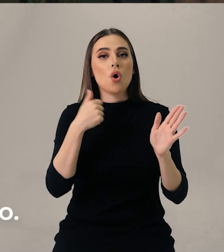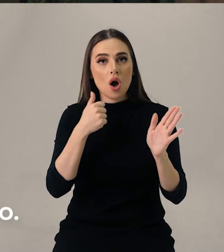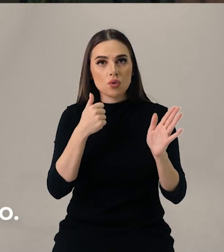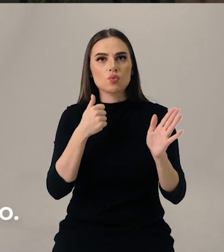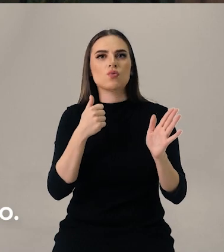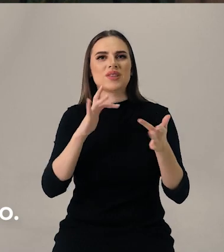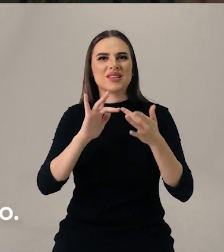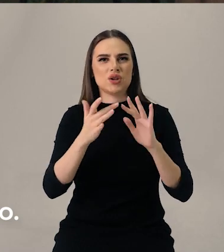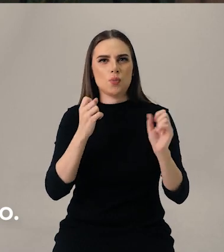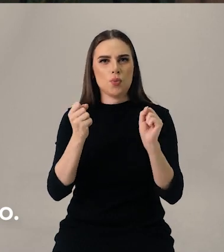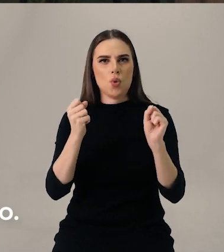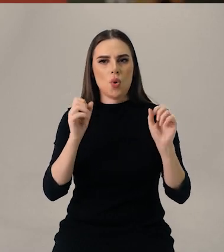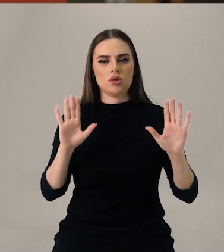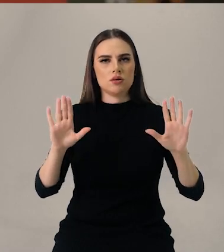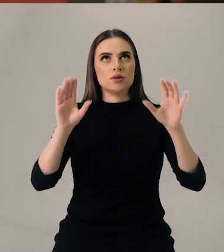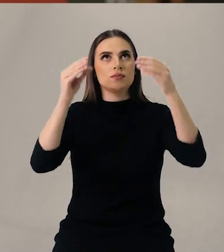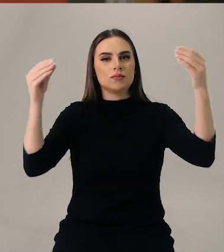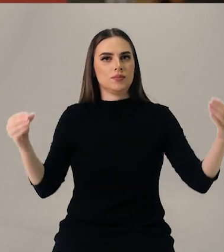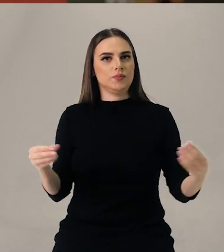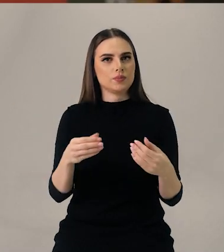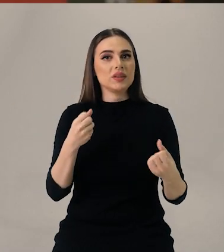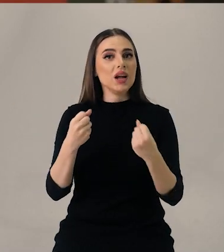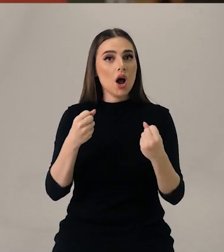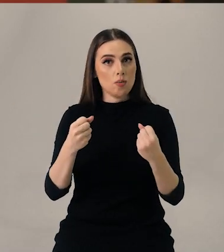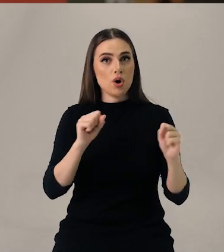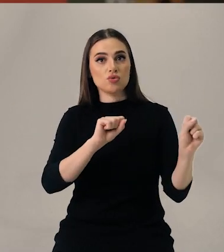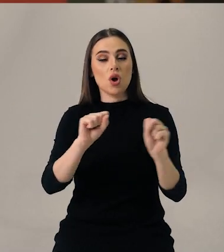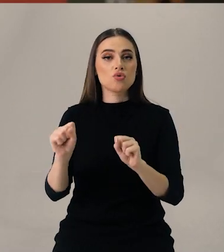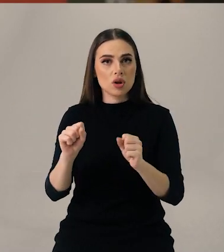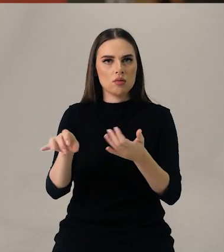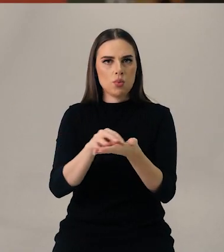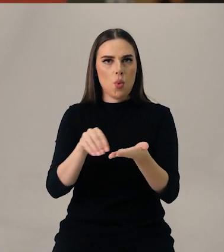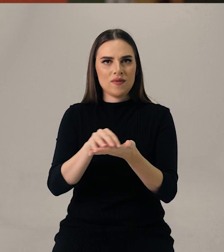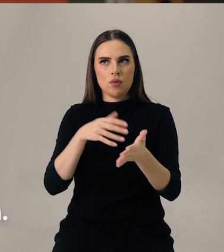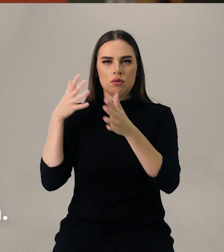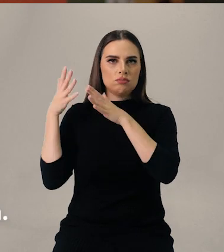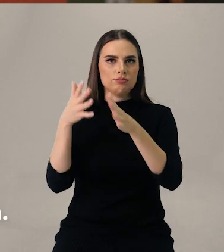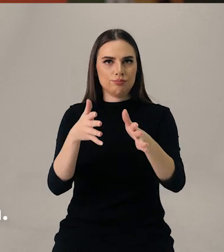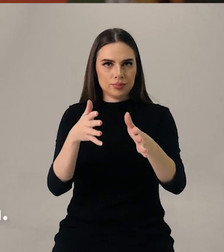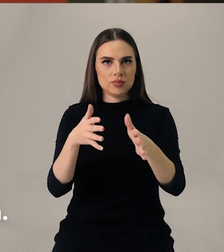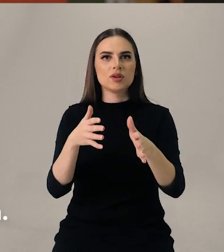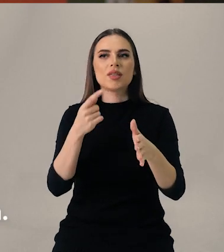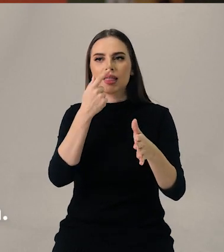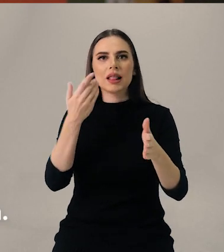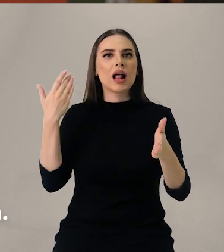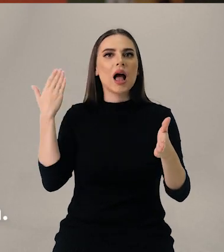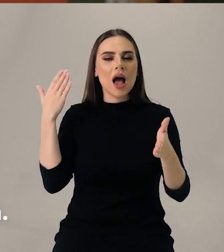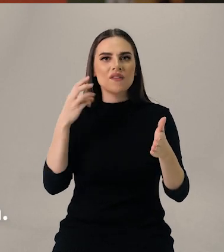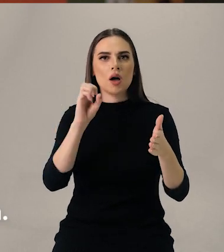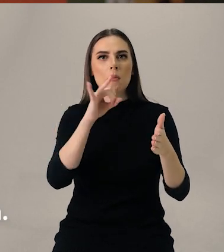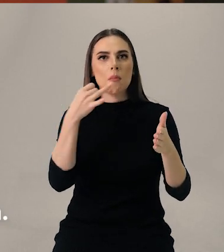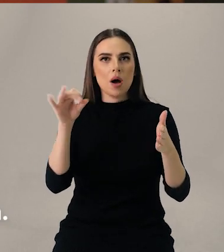под плотное стекло. Крепкая защита, увы, не спасла картину от повторного нападения. Оно произошло совсем недавно, в